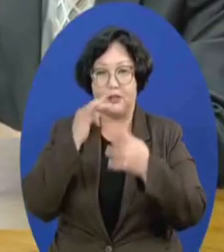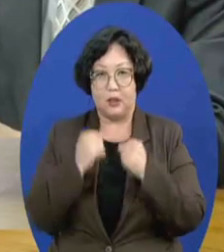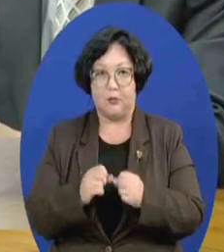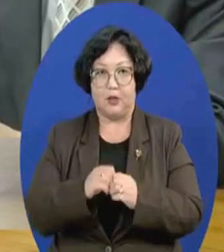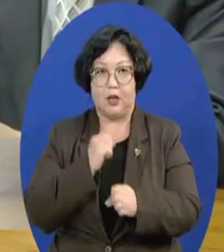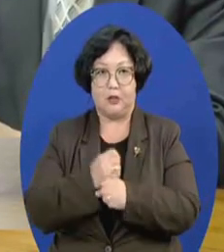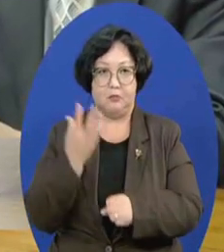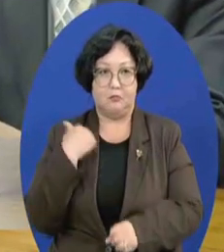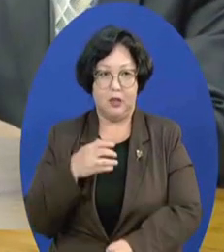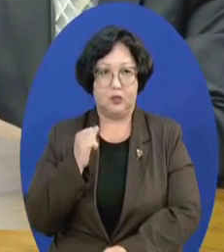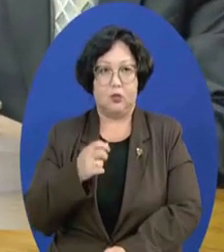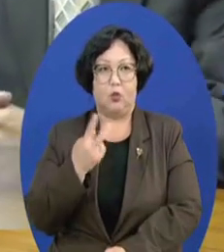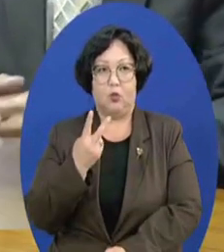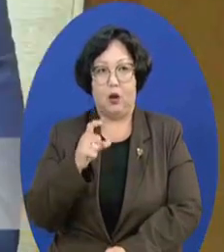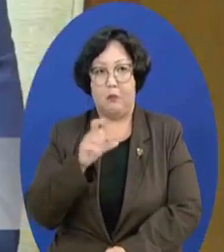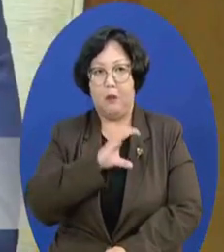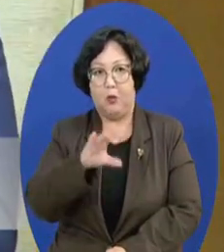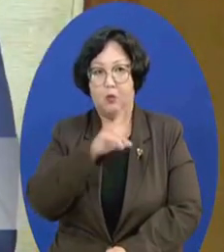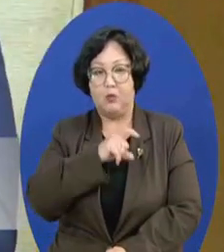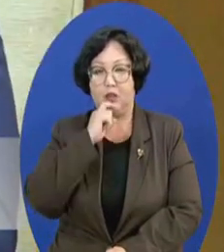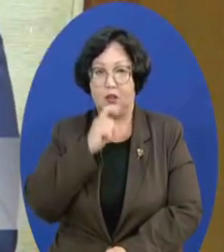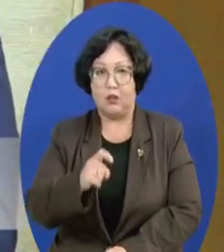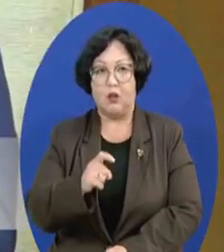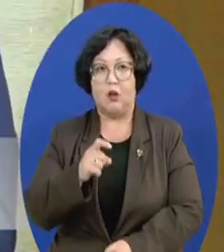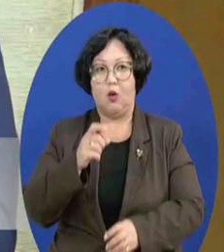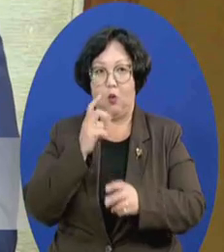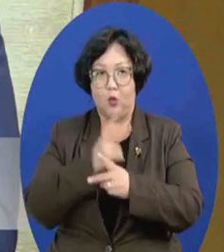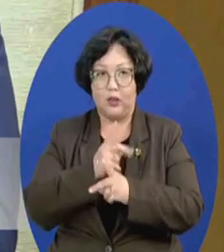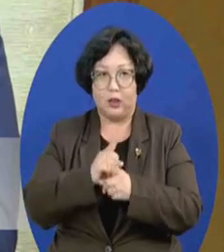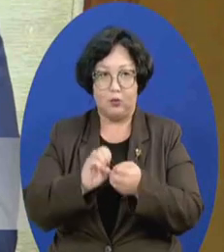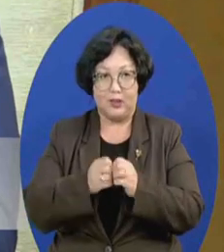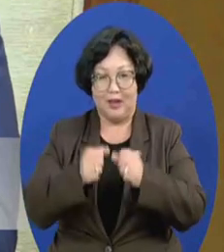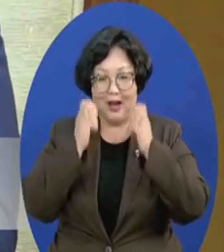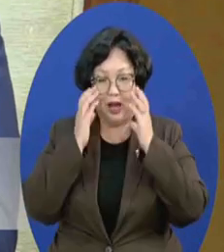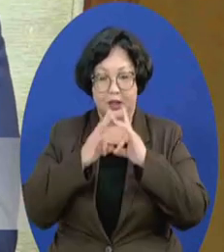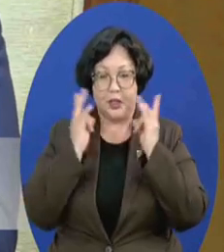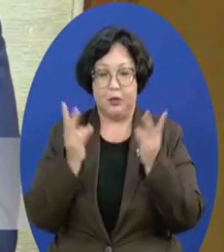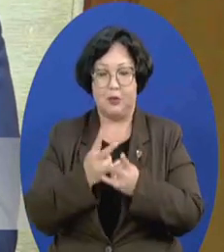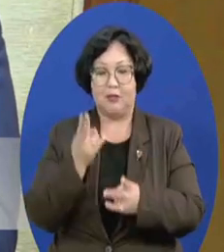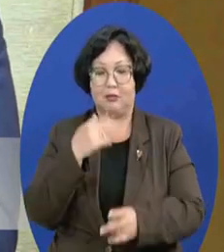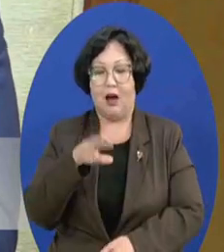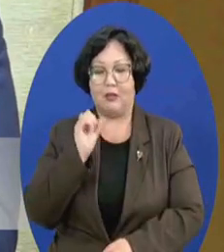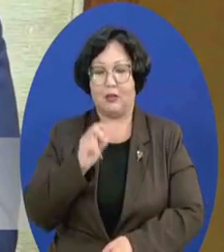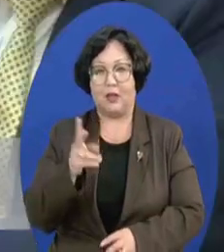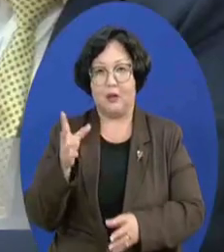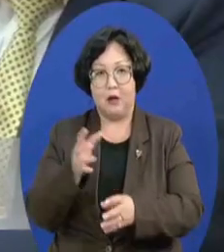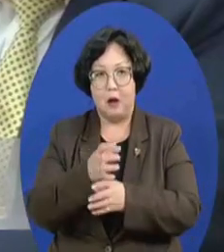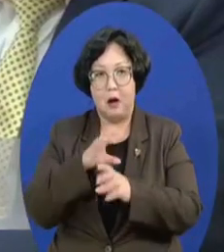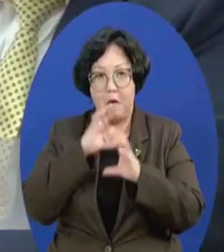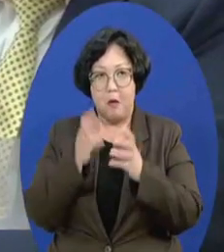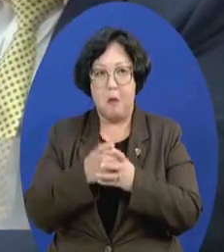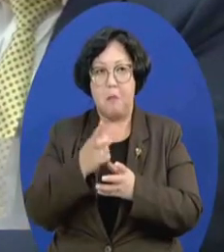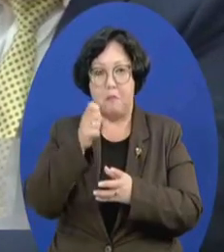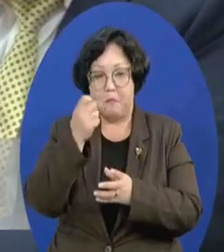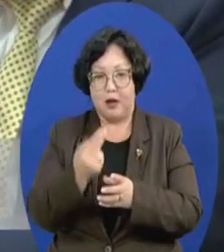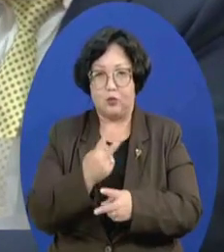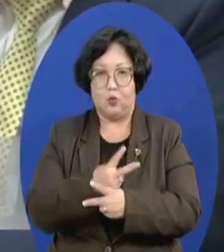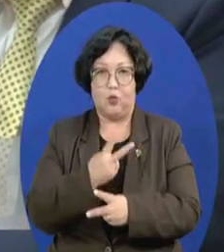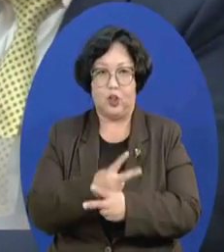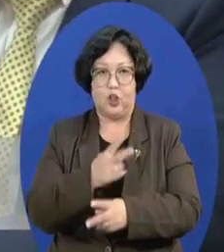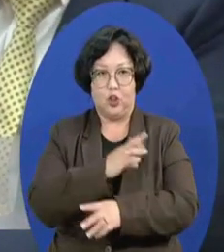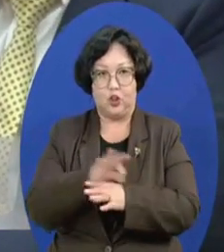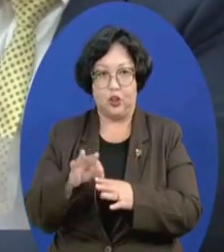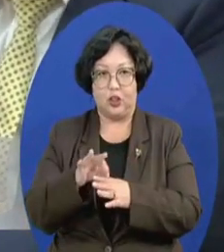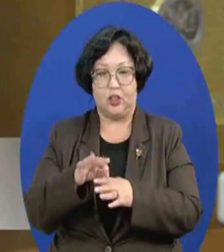үйлдвэрчний эвлийнхэн онцоллоо. Цаашдаа энэ хуулийн хэрэгжилтэнд анхаарах нийгмийн даатгалын багц хуулийн төслийг улсын хурал одоогийн хост ордуулахгүй